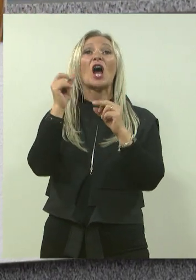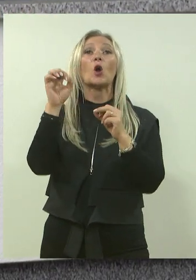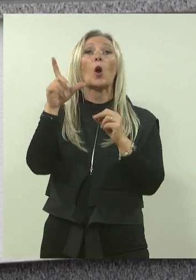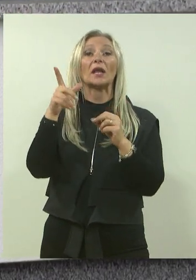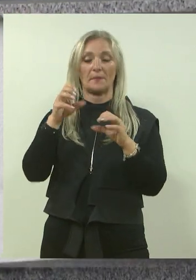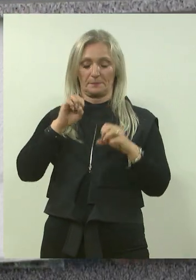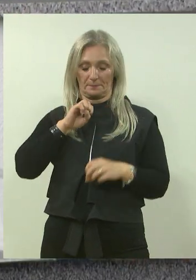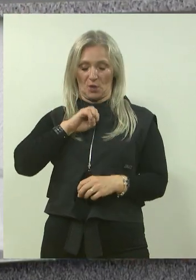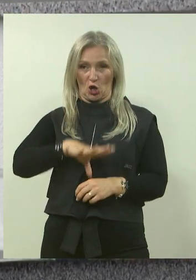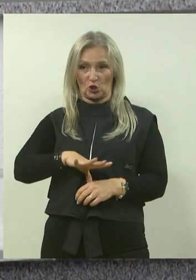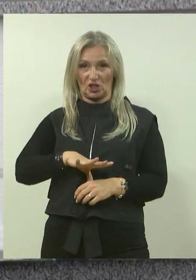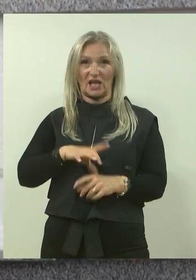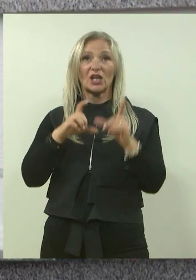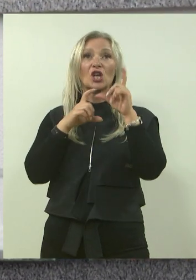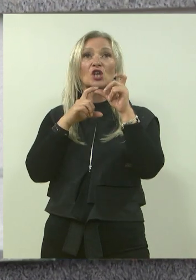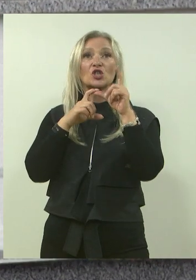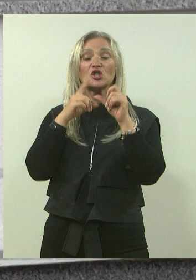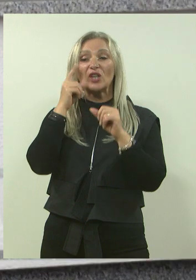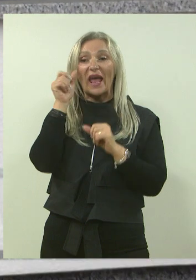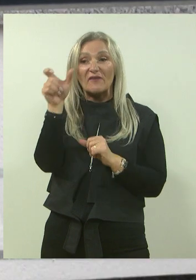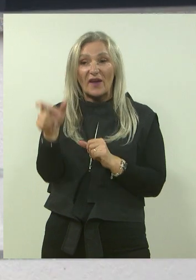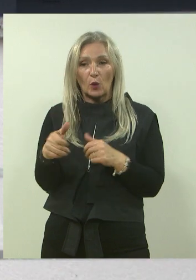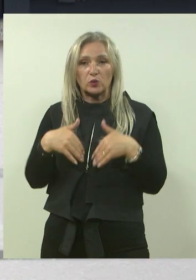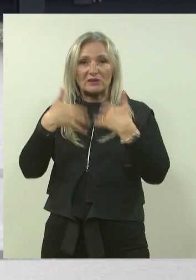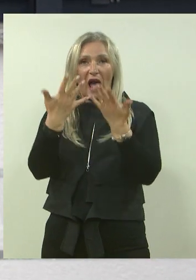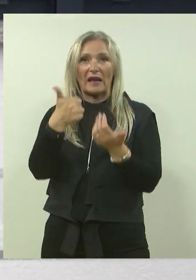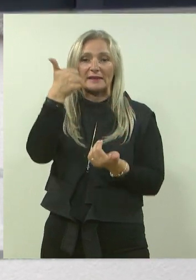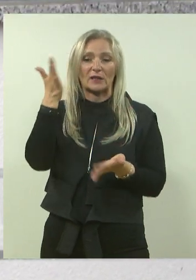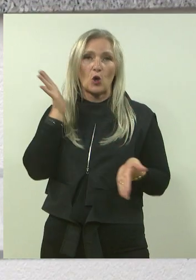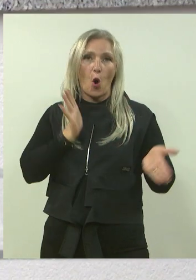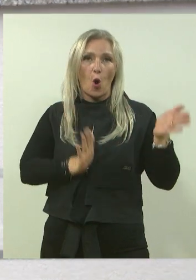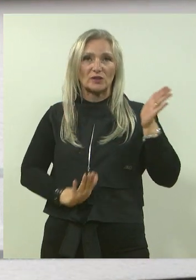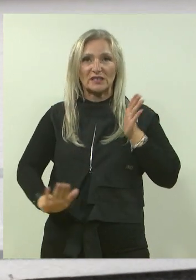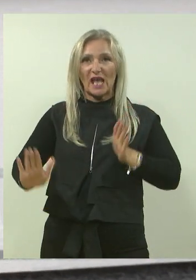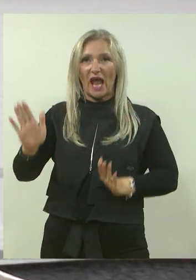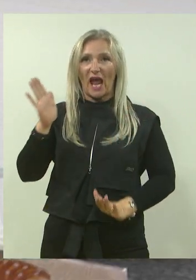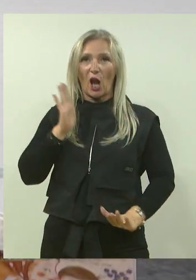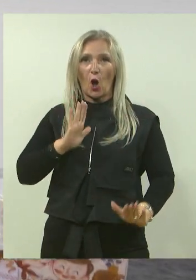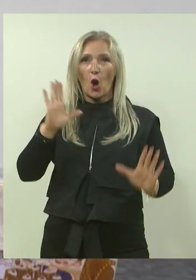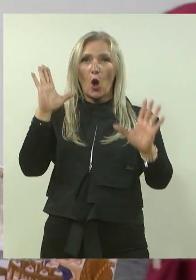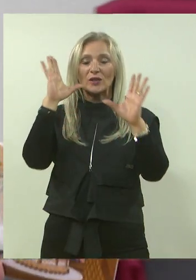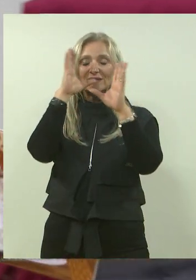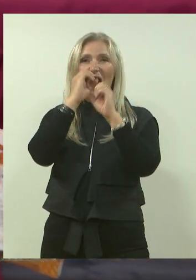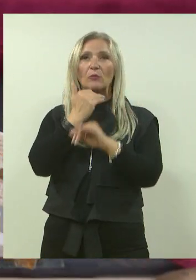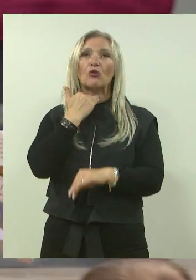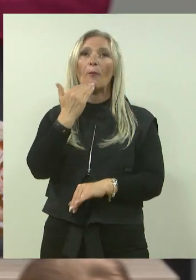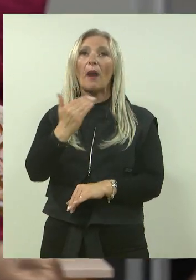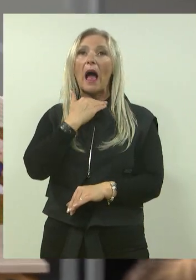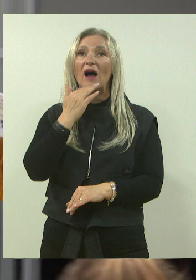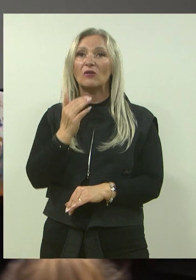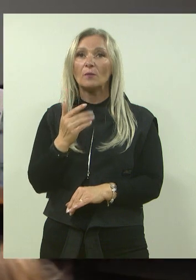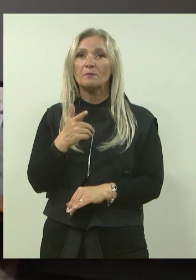su Štefeku dali jen ajncuk, mali plavi. Štefek si je